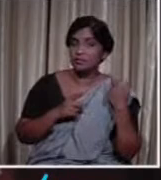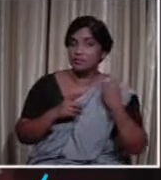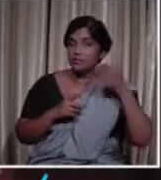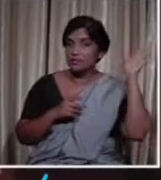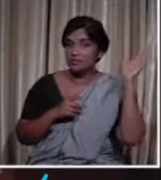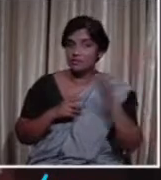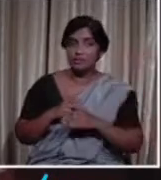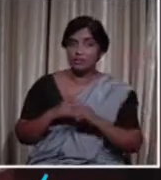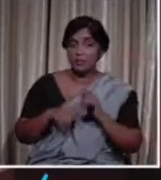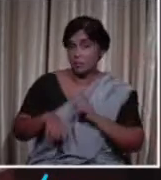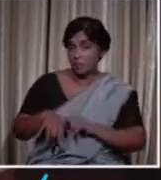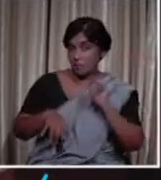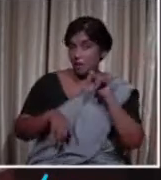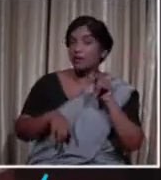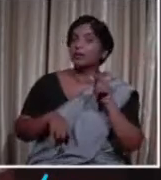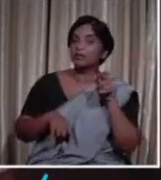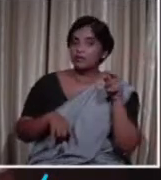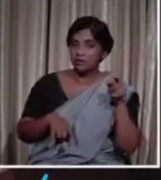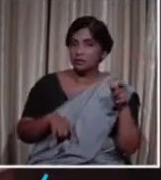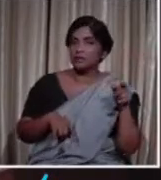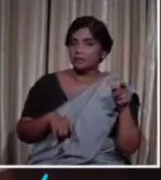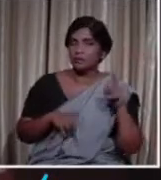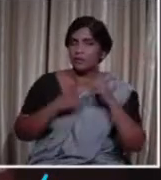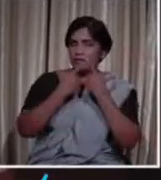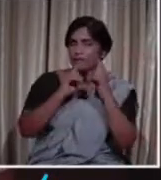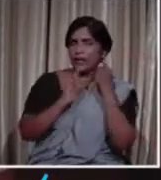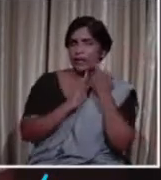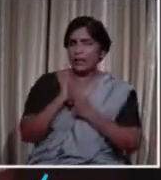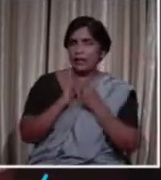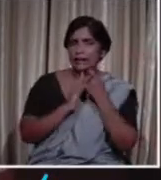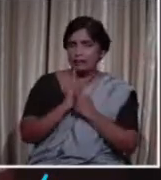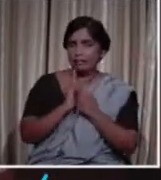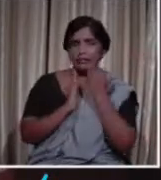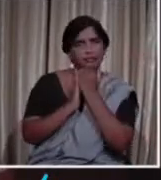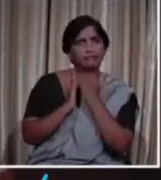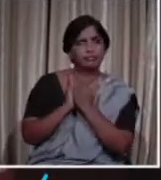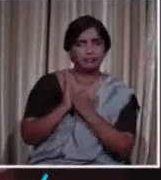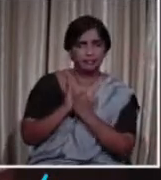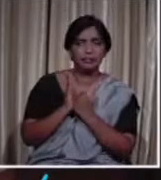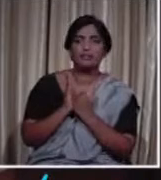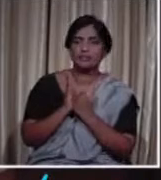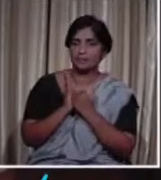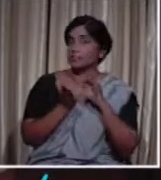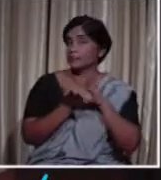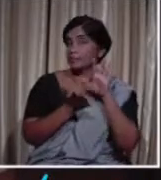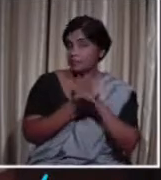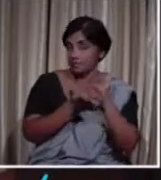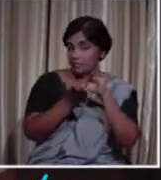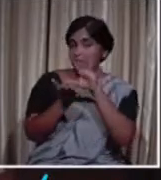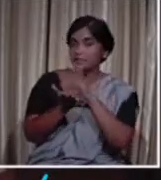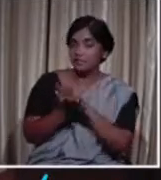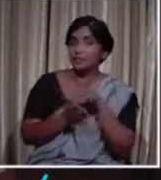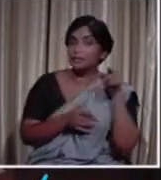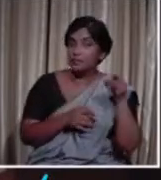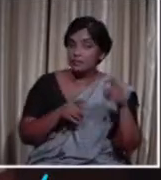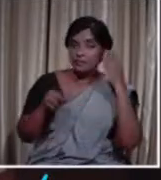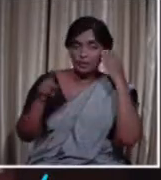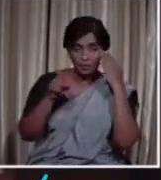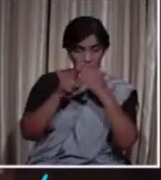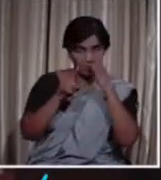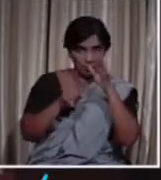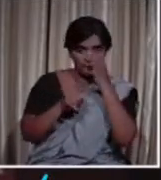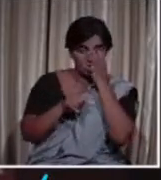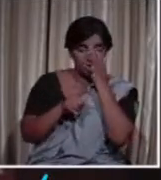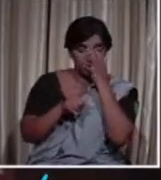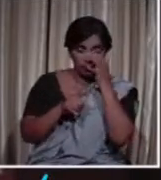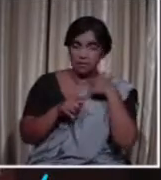පැමිණෙන්නට අවදානම් රටක් හැටියට විවිධ කොන්දේසි විවිධ රෙගුලාසි පනවලා තිබේ. මෙන්න මේ තත්ත්වයක් තුළ